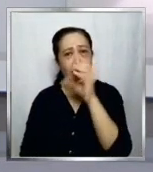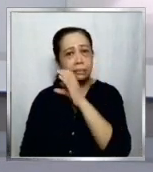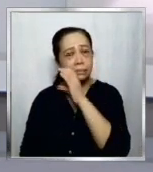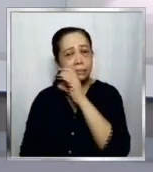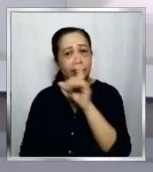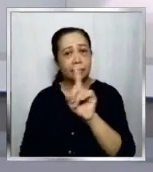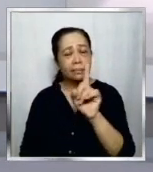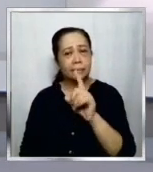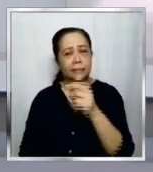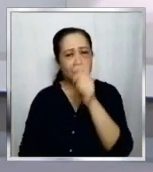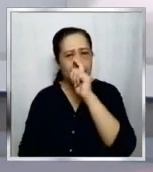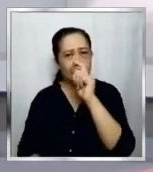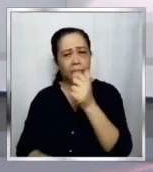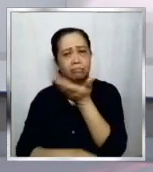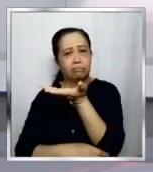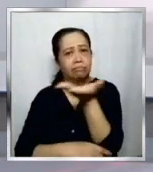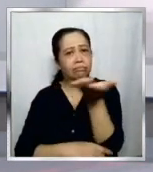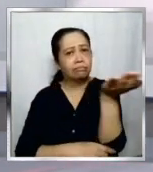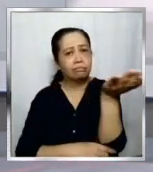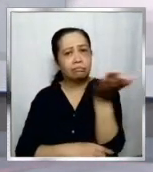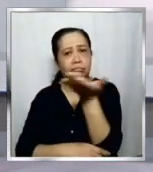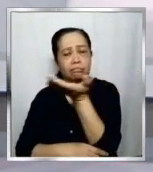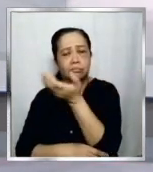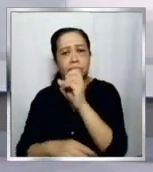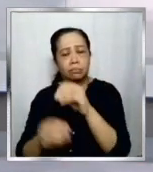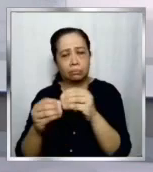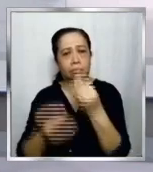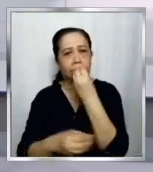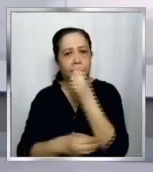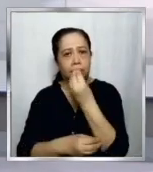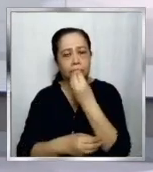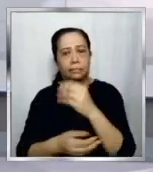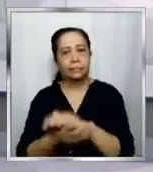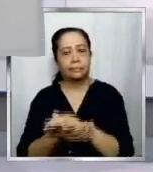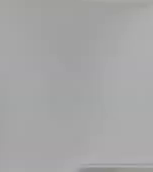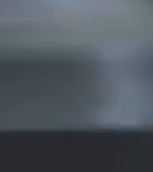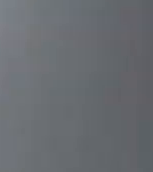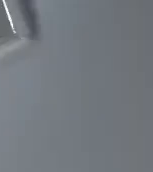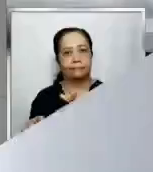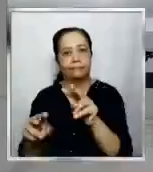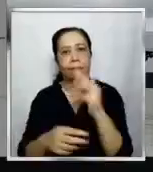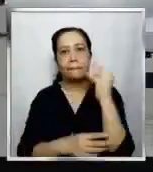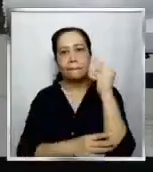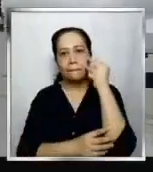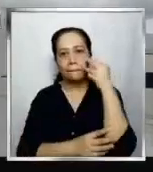ng mamalimos para may ipangkain. Nakatutok si Maki Pulido.